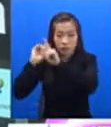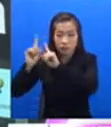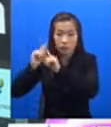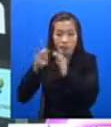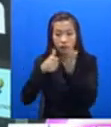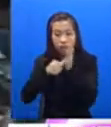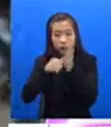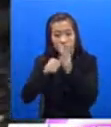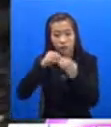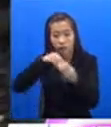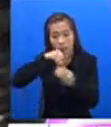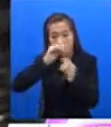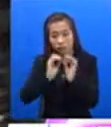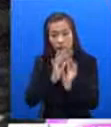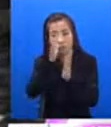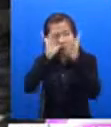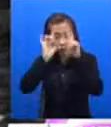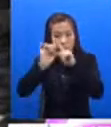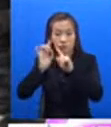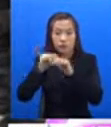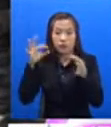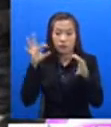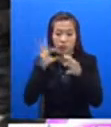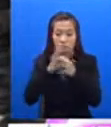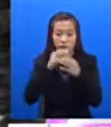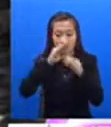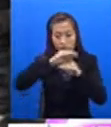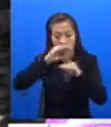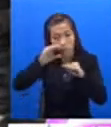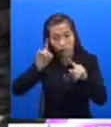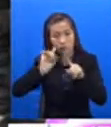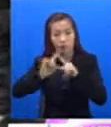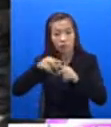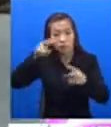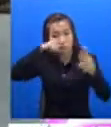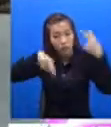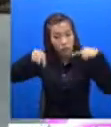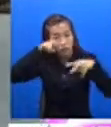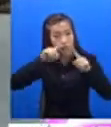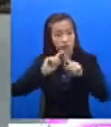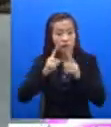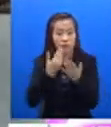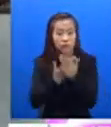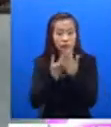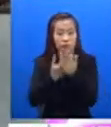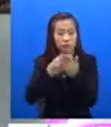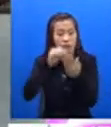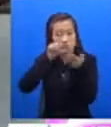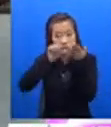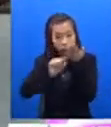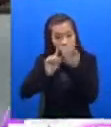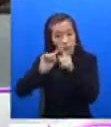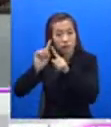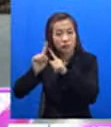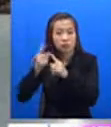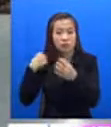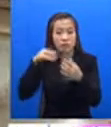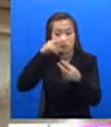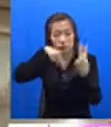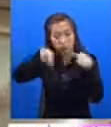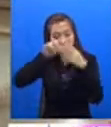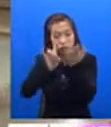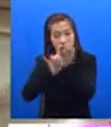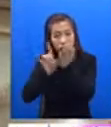แผ่นรมควันเข้ามาจำหน่ายในโครงการสร้างมูลภัณฑ์การชนรักษาเสถียรภาพราคายางพาราซึ่งองค์การสวนยาง